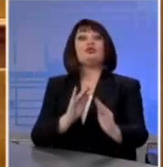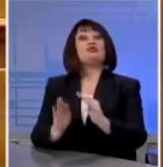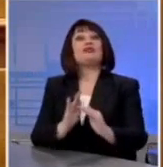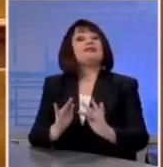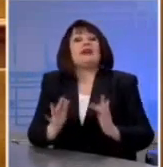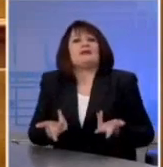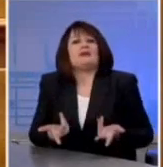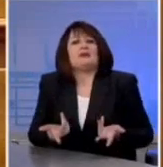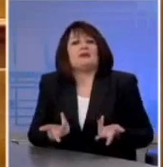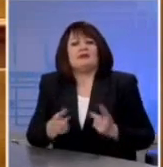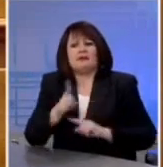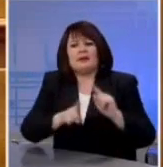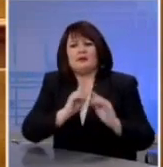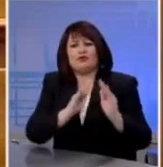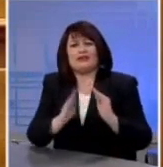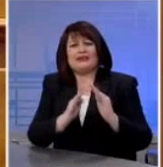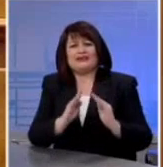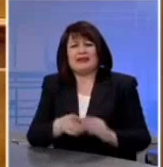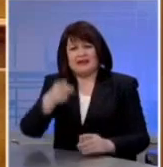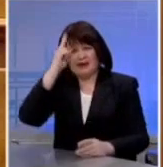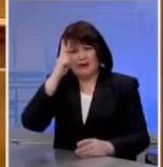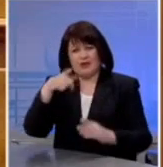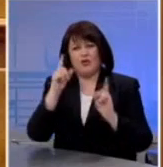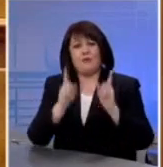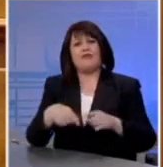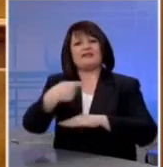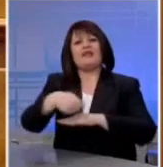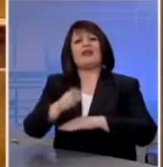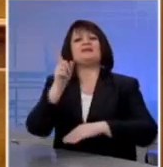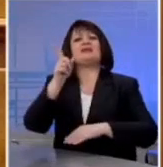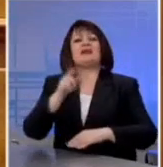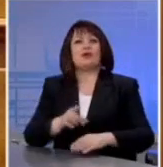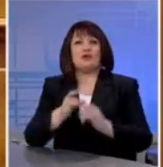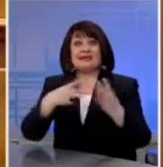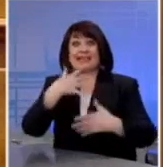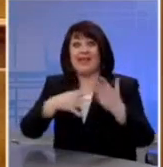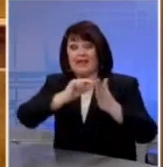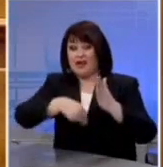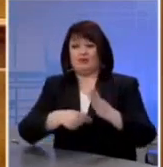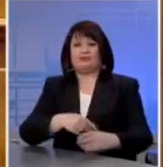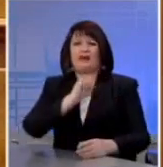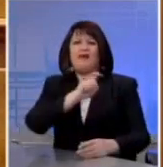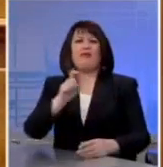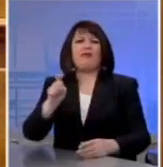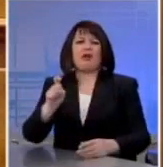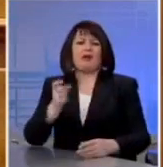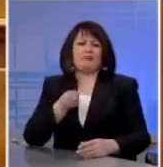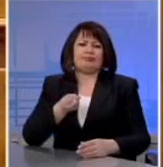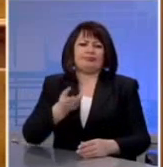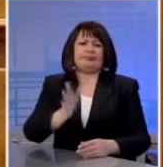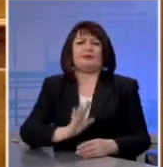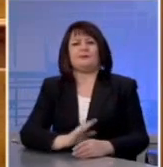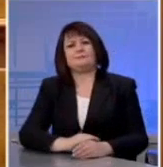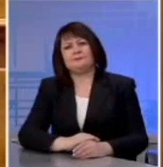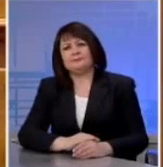ασυλία? Η αποφάσεις του γερμανικού δικαστηρίου. Σκανδαλώδη σύμβαση. Εκατοντάδες εκατομμύρια